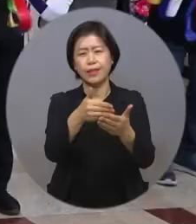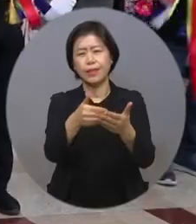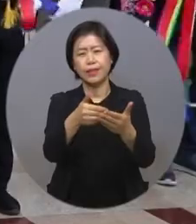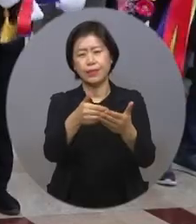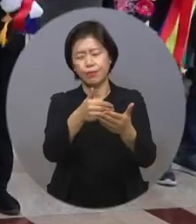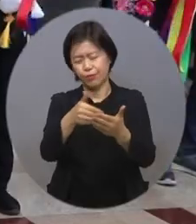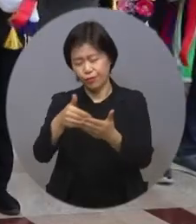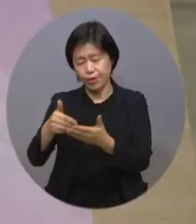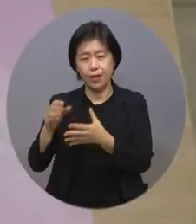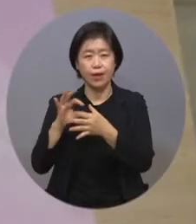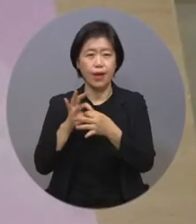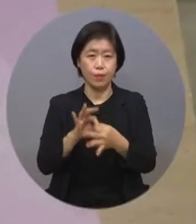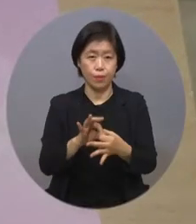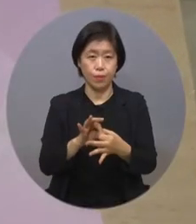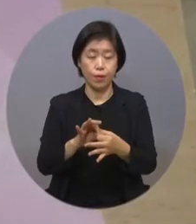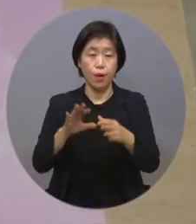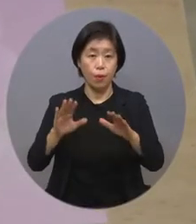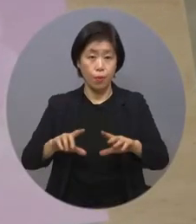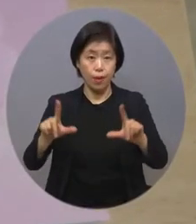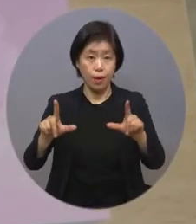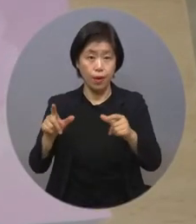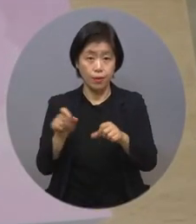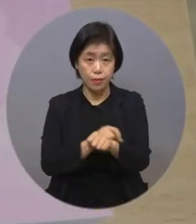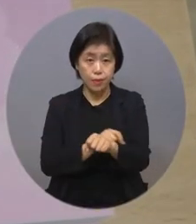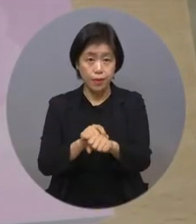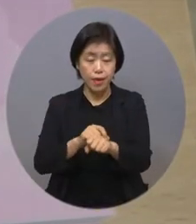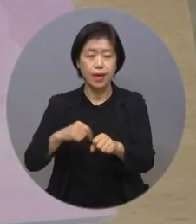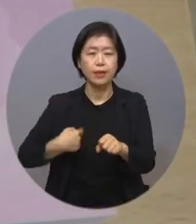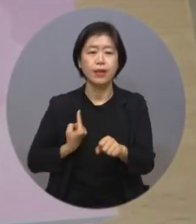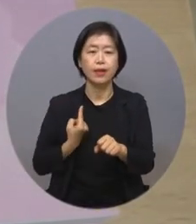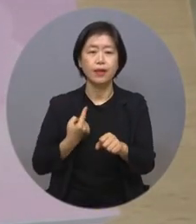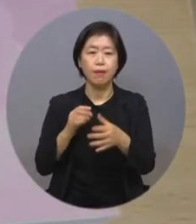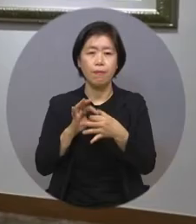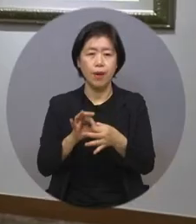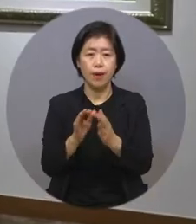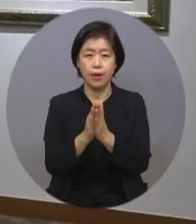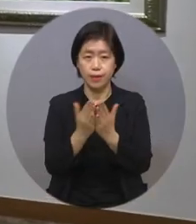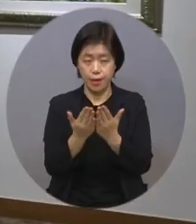작품들과 자서전 출판 기념 전시회를 열어 눈길을 끌고 있습니다.